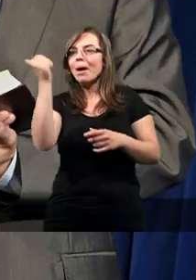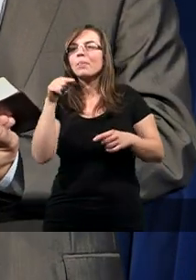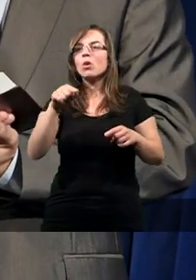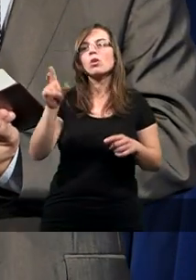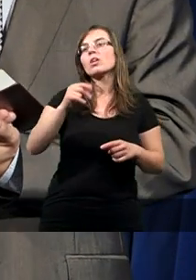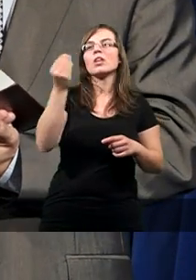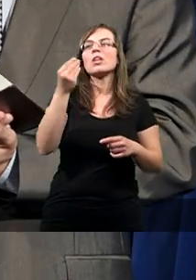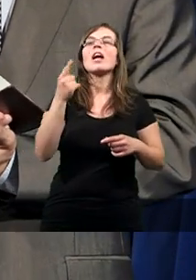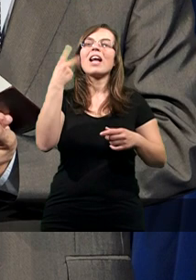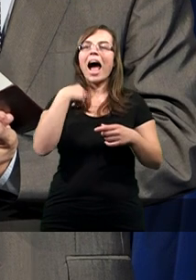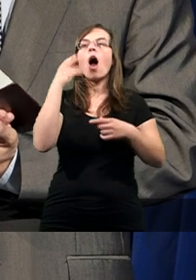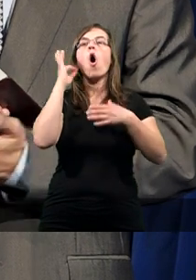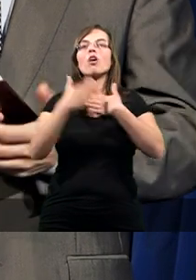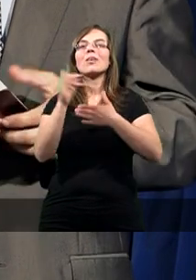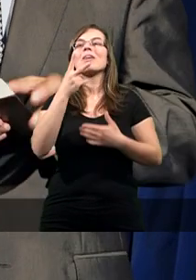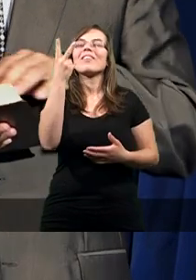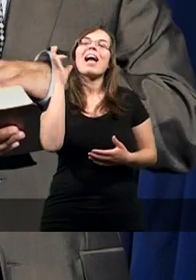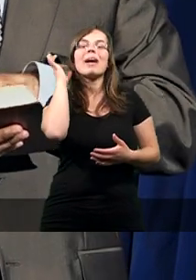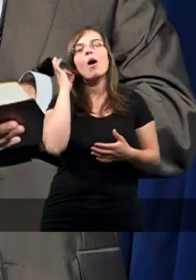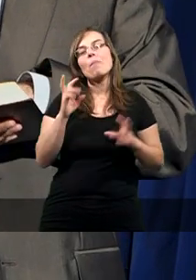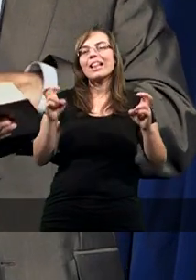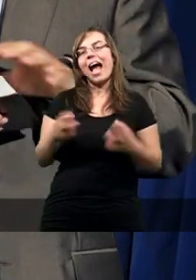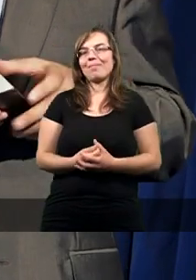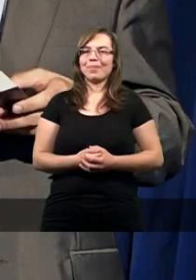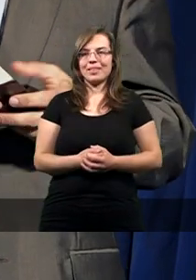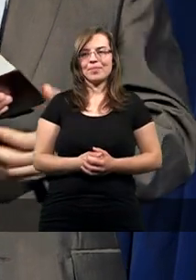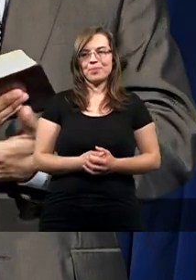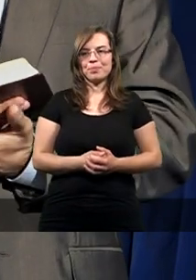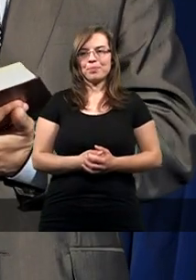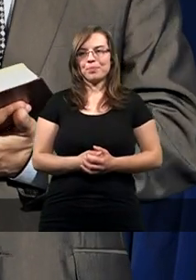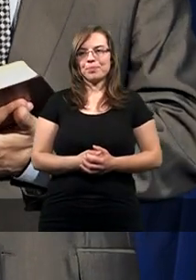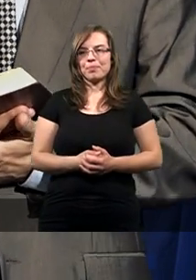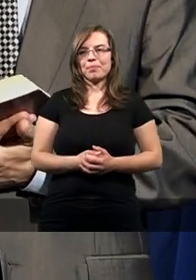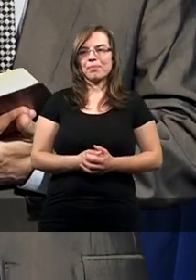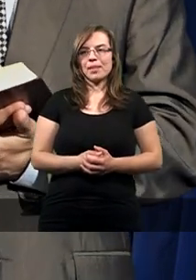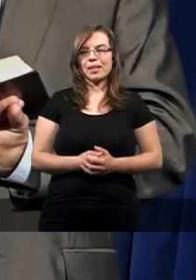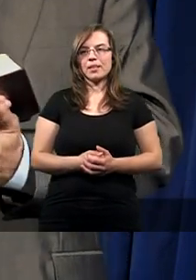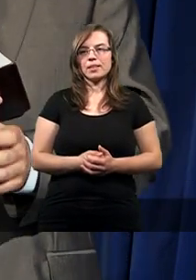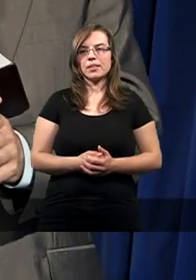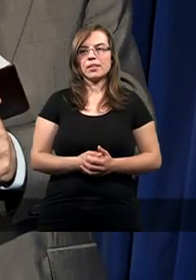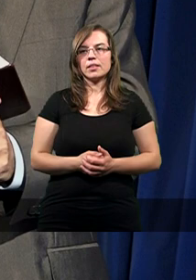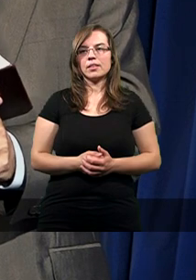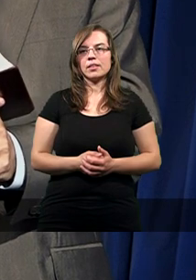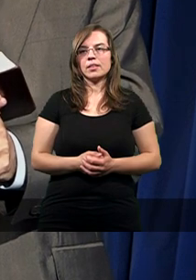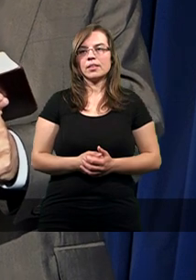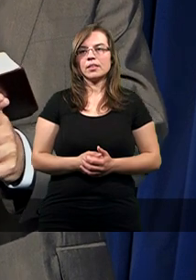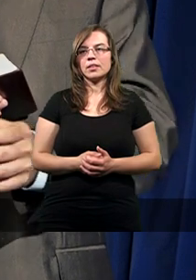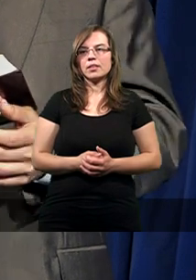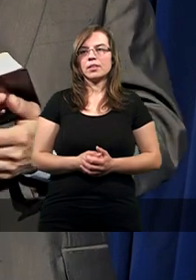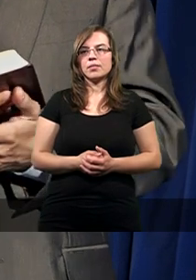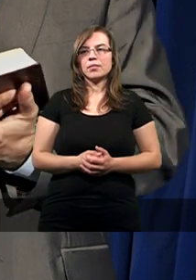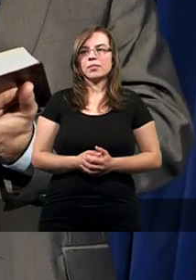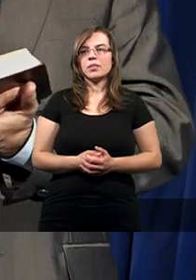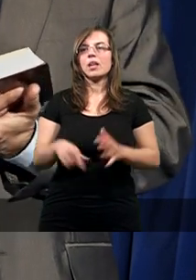o tym, że ja się nie ożeniłem z dwiema kobietami. But it's great that God has given us the privilege of being married and having these many happy